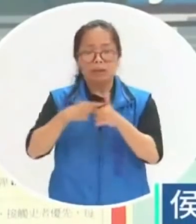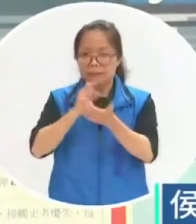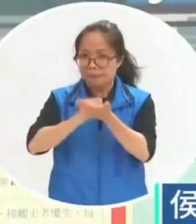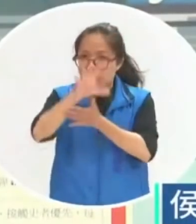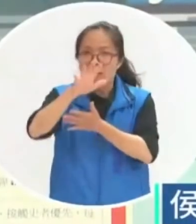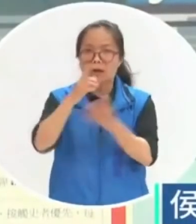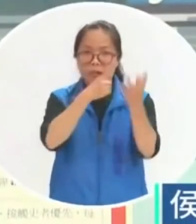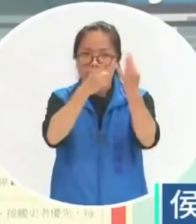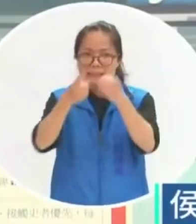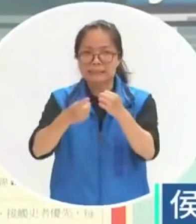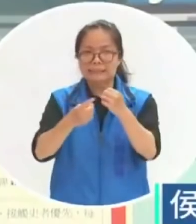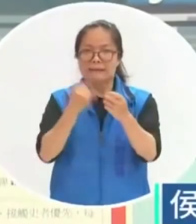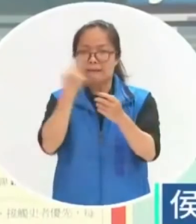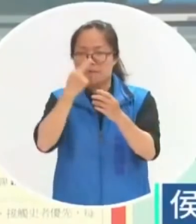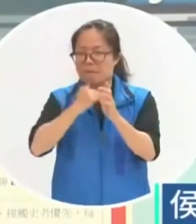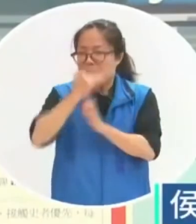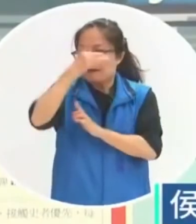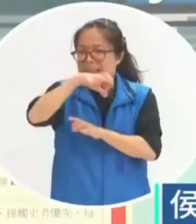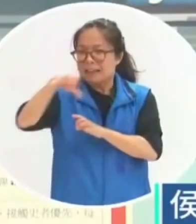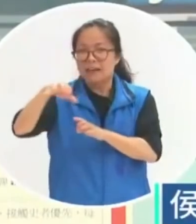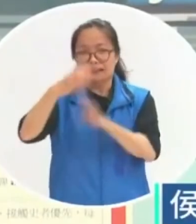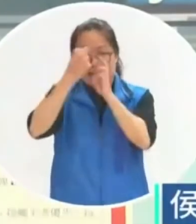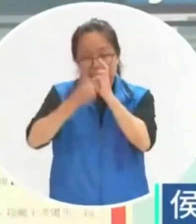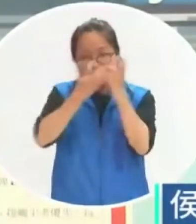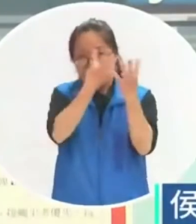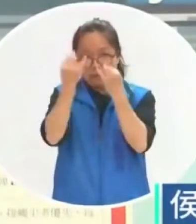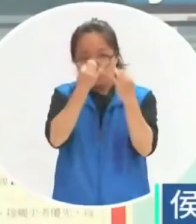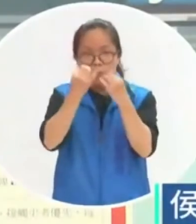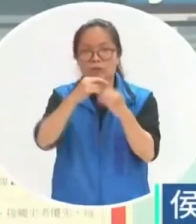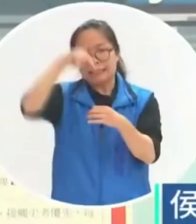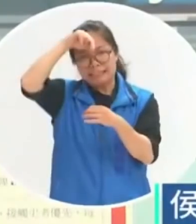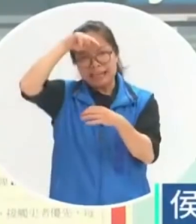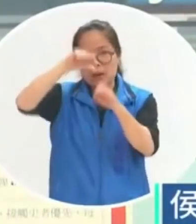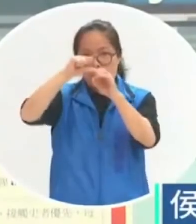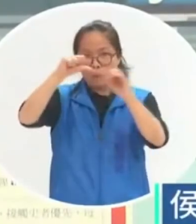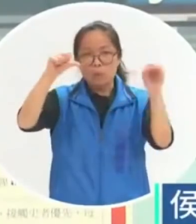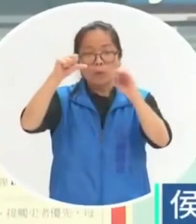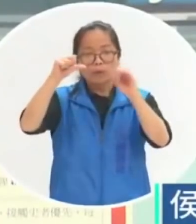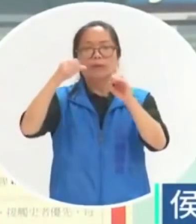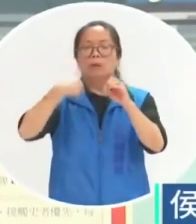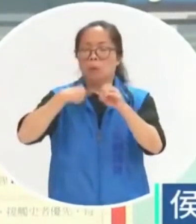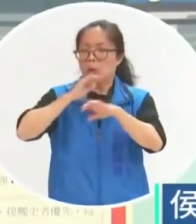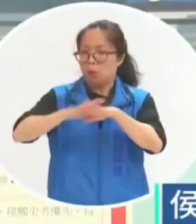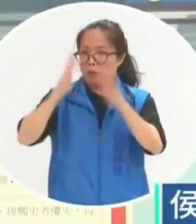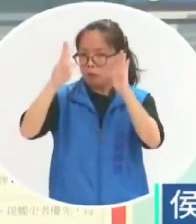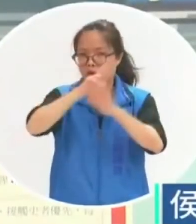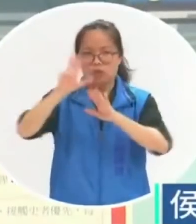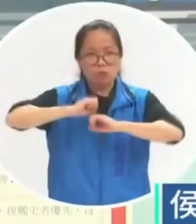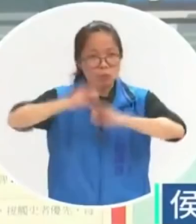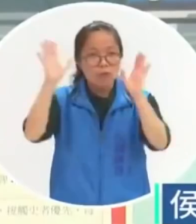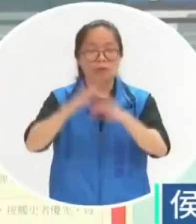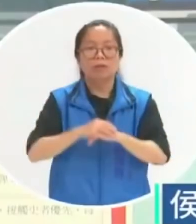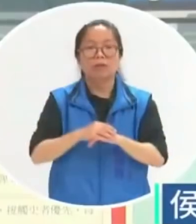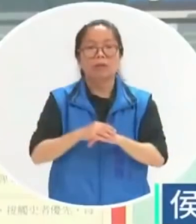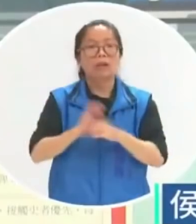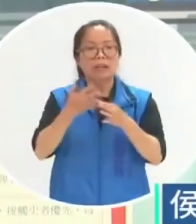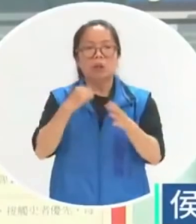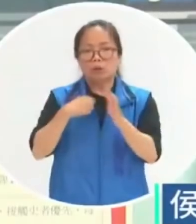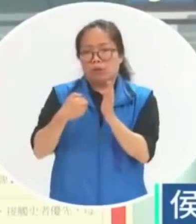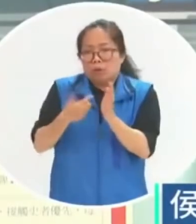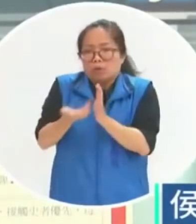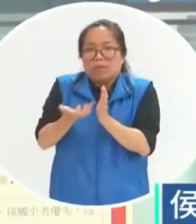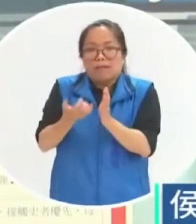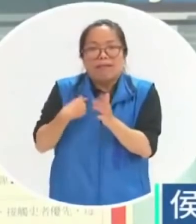几个热区，那详细的数目等下午五点钟我会正式公布，因为我也是刚